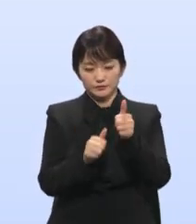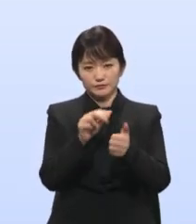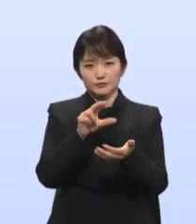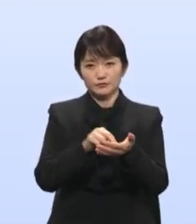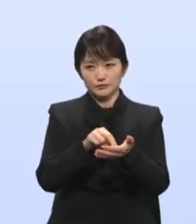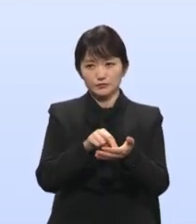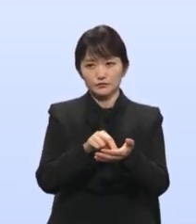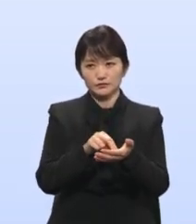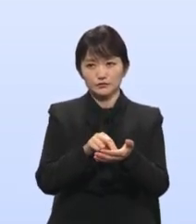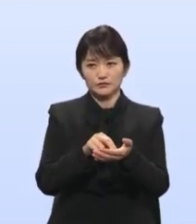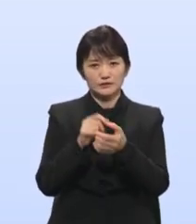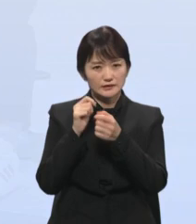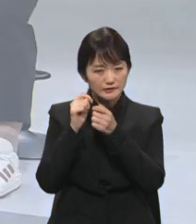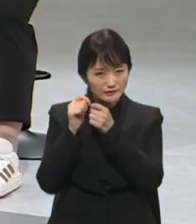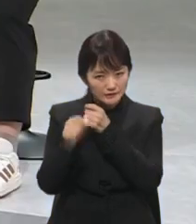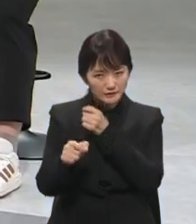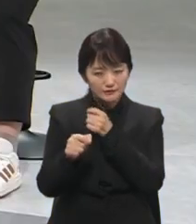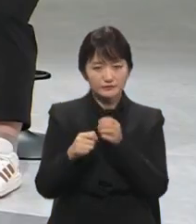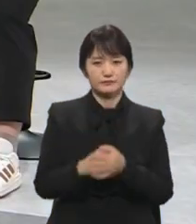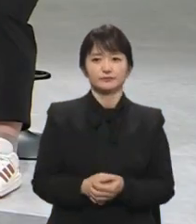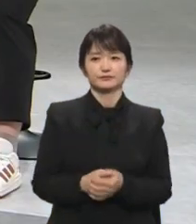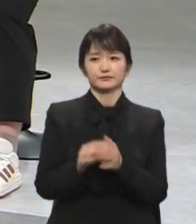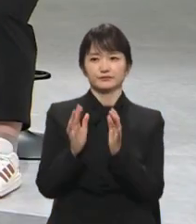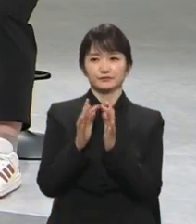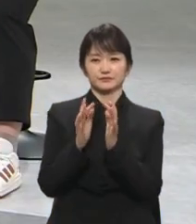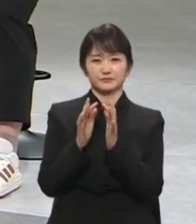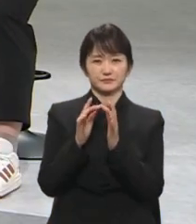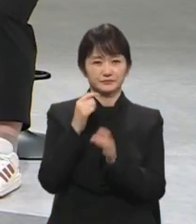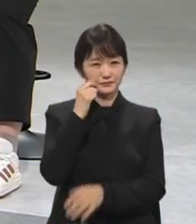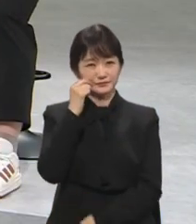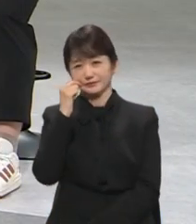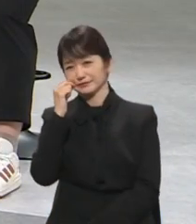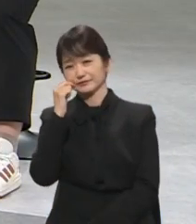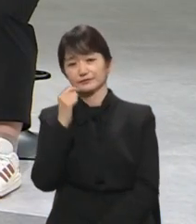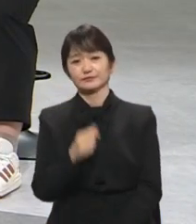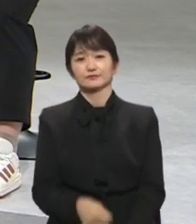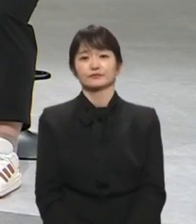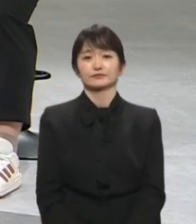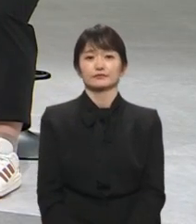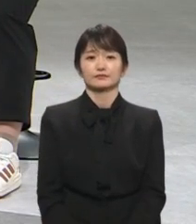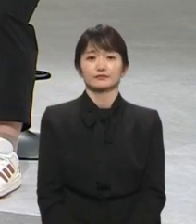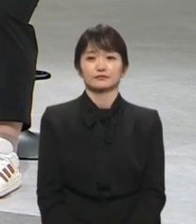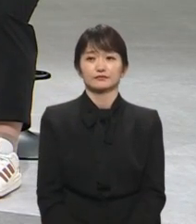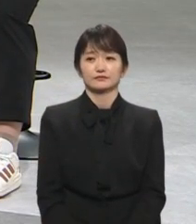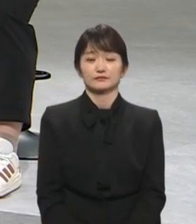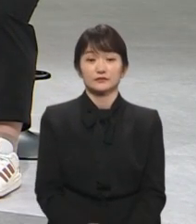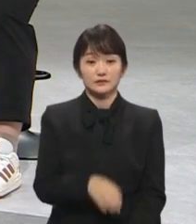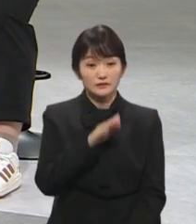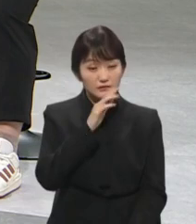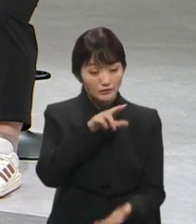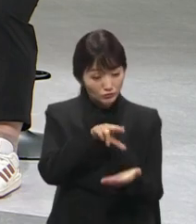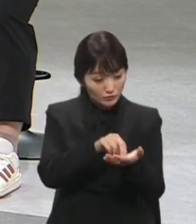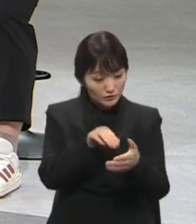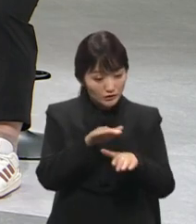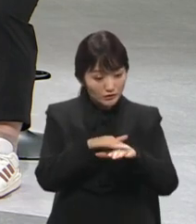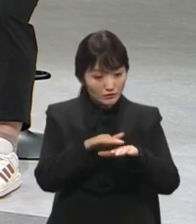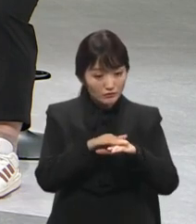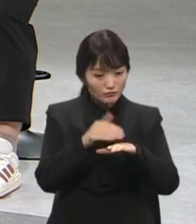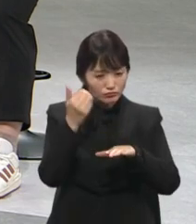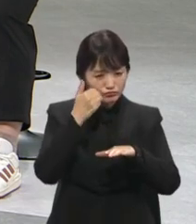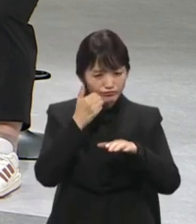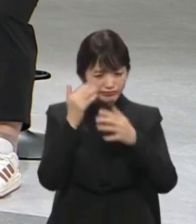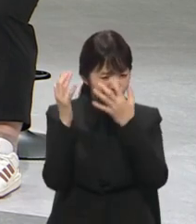키워드들이 나오는 것이죠 온라인에서 화제가 됐죠 바로 설명해 주세요네 실제로 한번 저 문제를 풀어 보면 누구나 헷갈릴 거